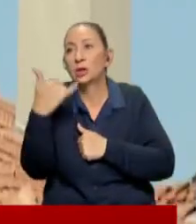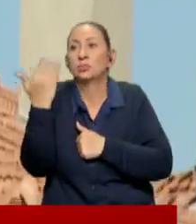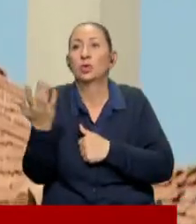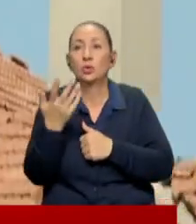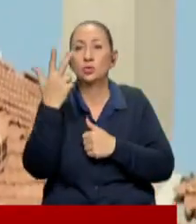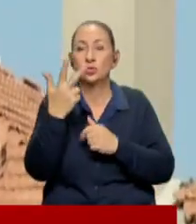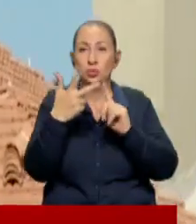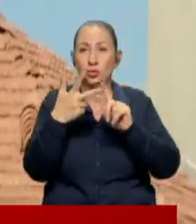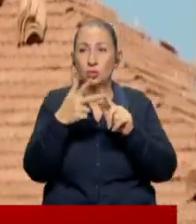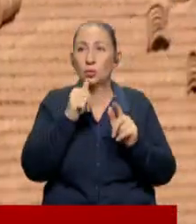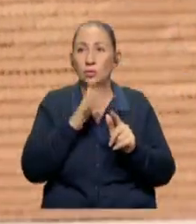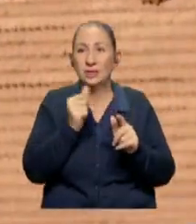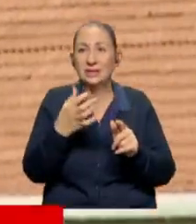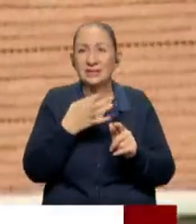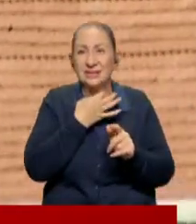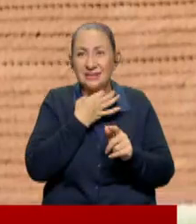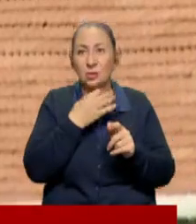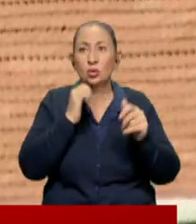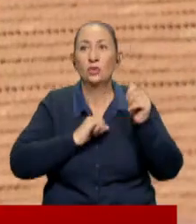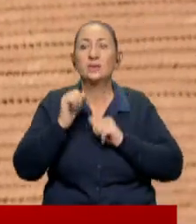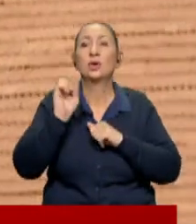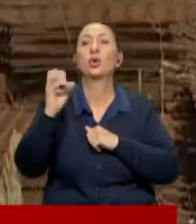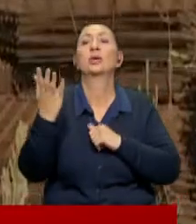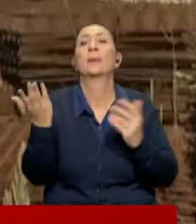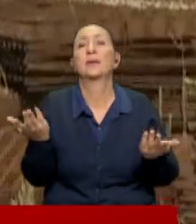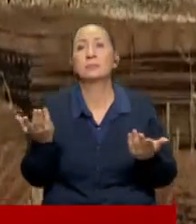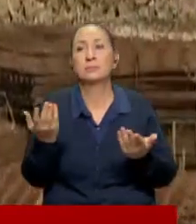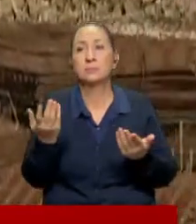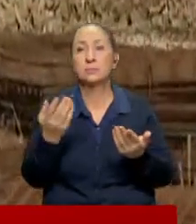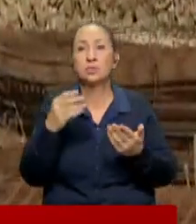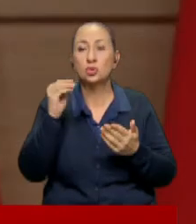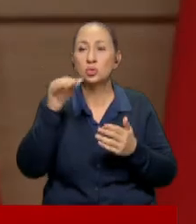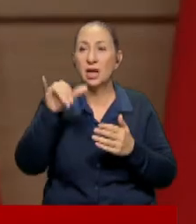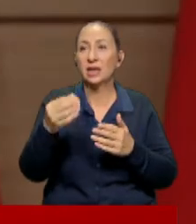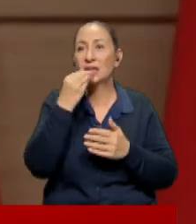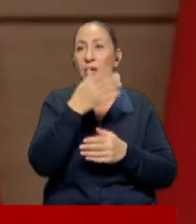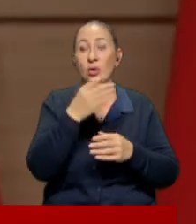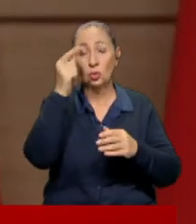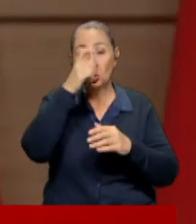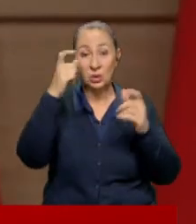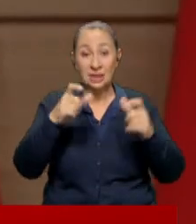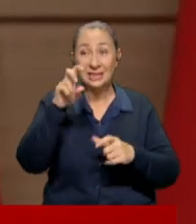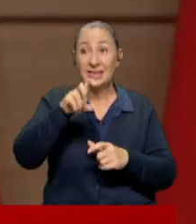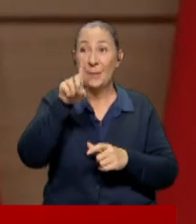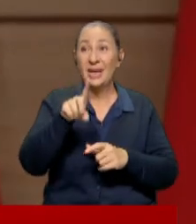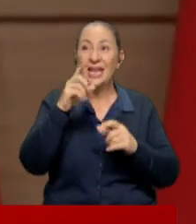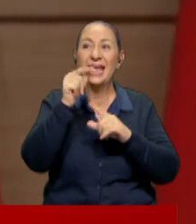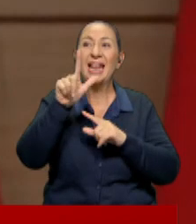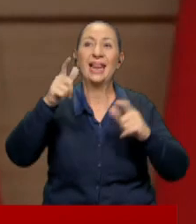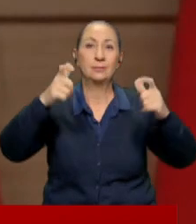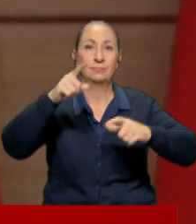yok. Üçüncü oğlumu maddi sıkıntılarımdan dolayı üniversiteye gönderemedim. Çocuğumun hakkına girdiler. Ülkemizin 81